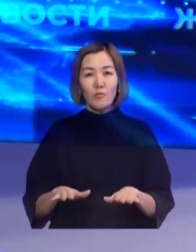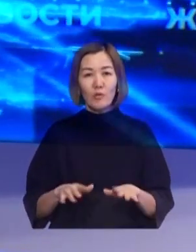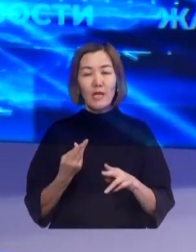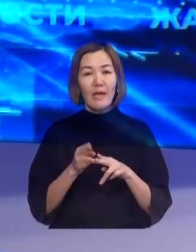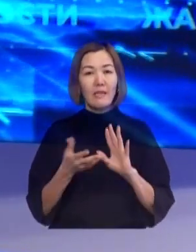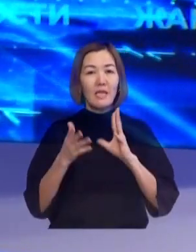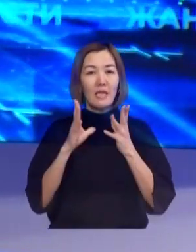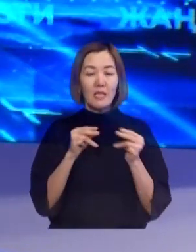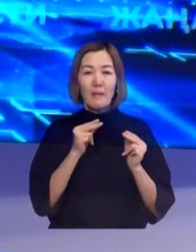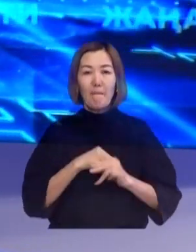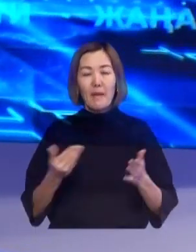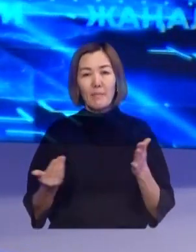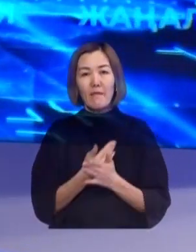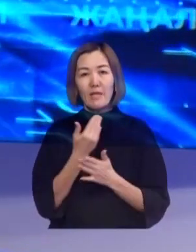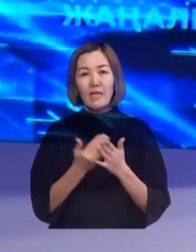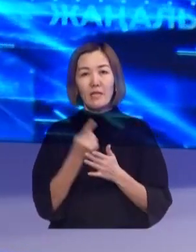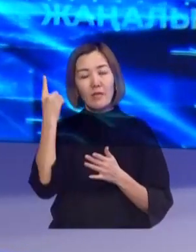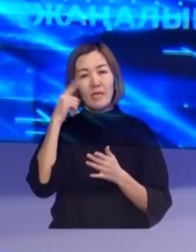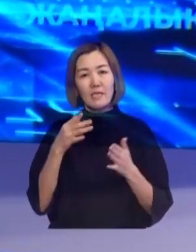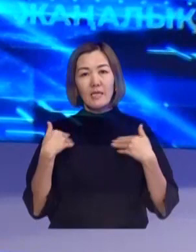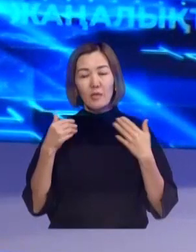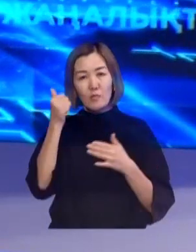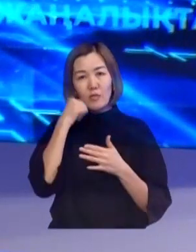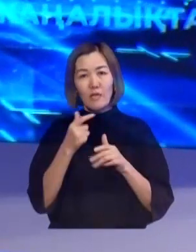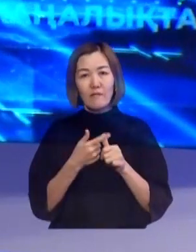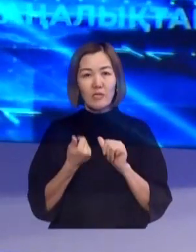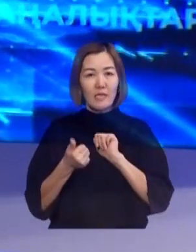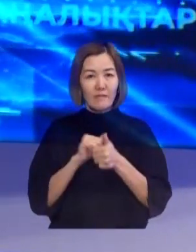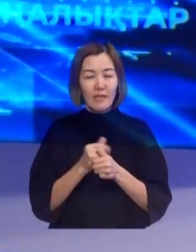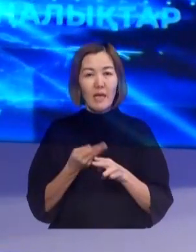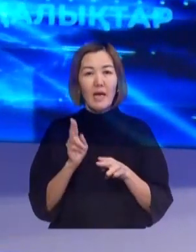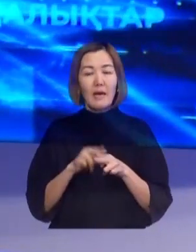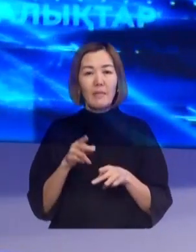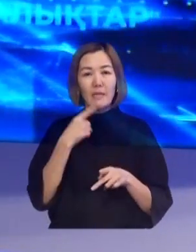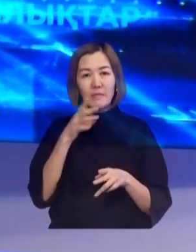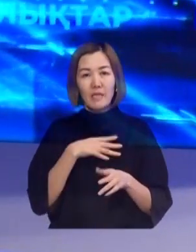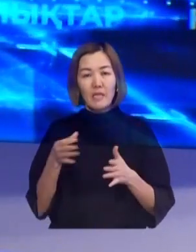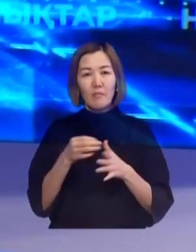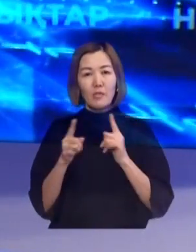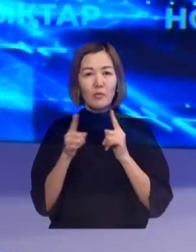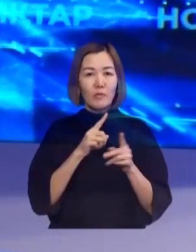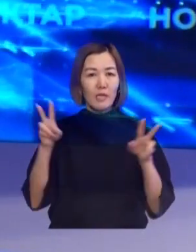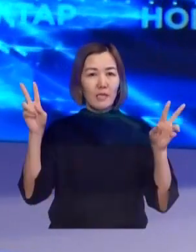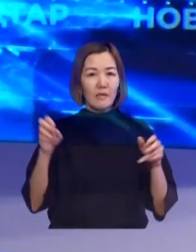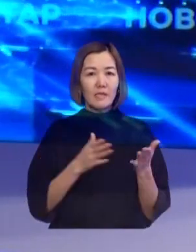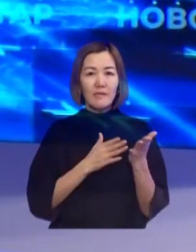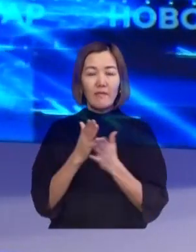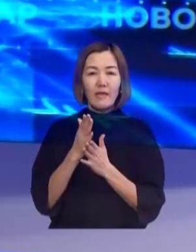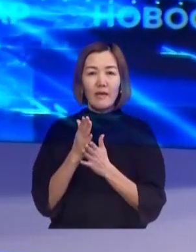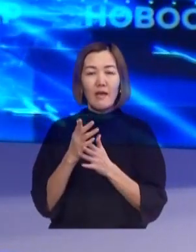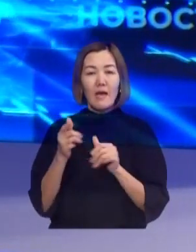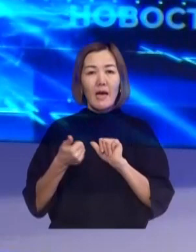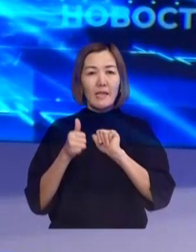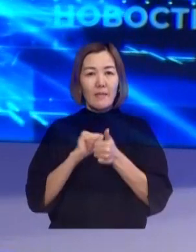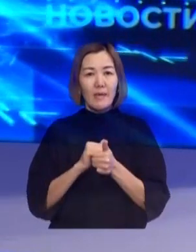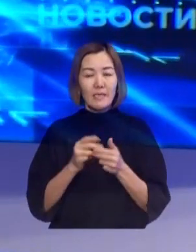пунктов. Это результат работы по обновлению идеологически устаревших названий. Об этом было сказано на областном семинаре на тему «Сфера ономастики,